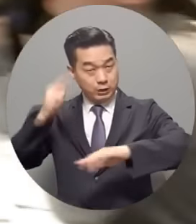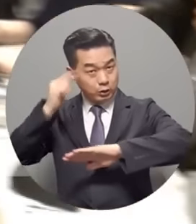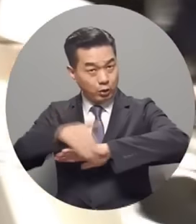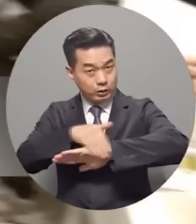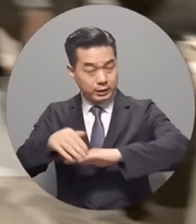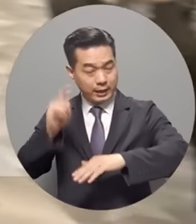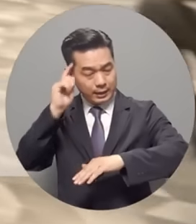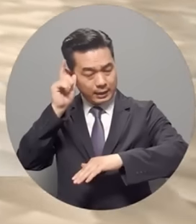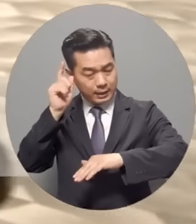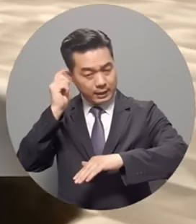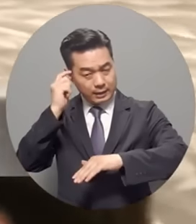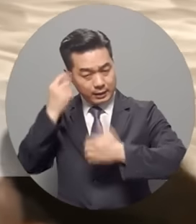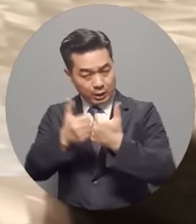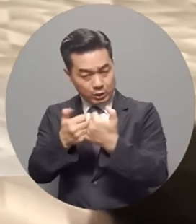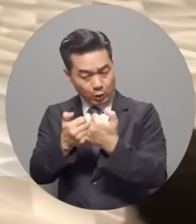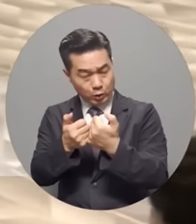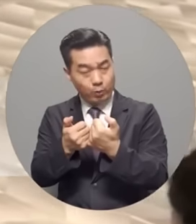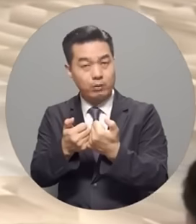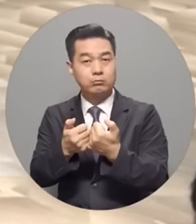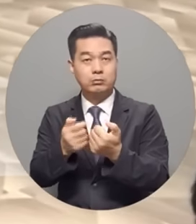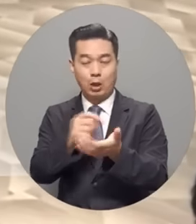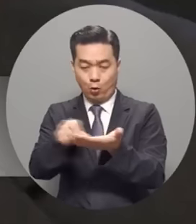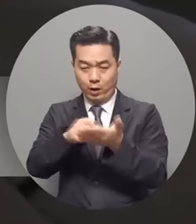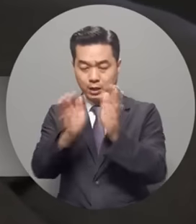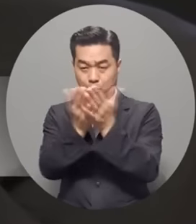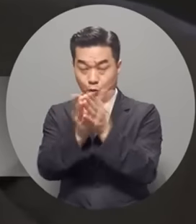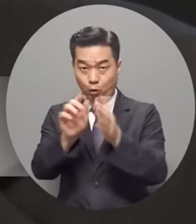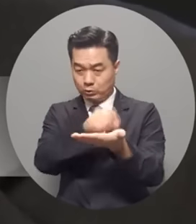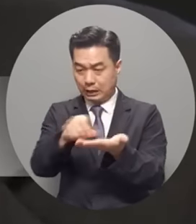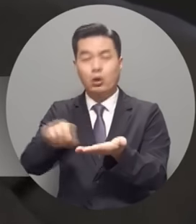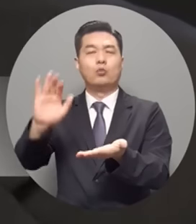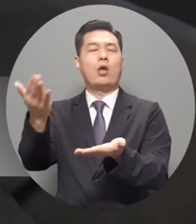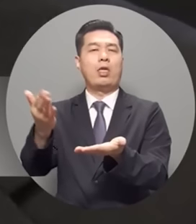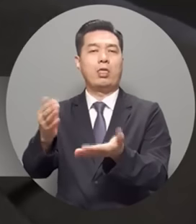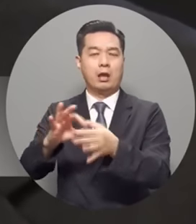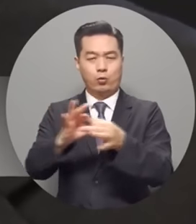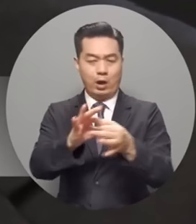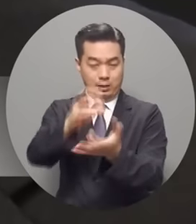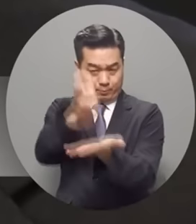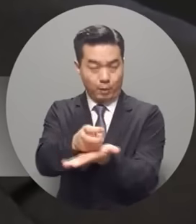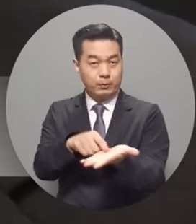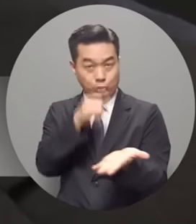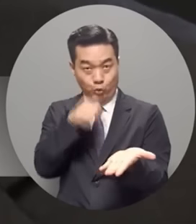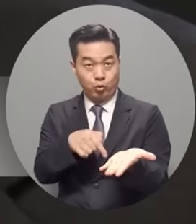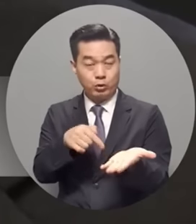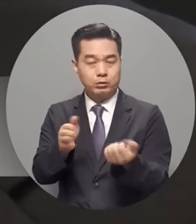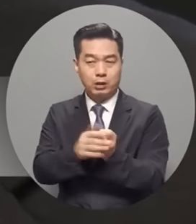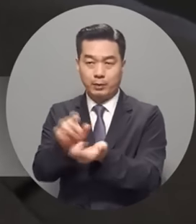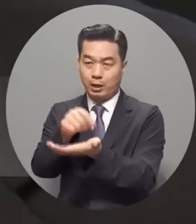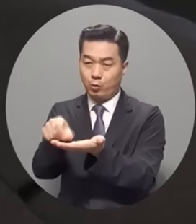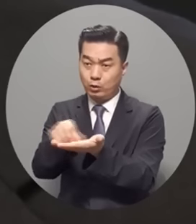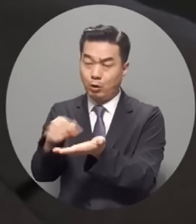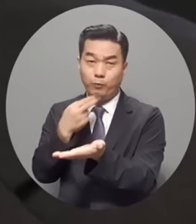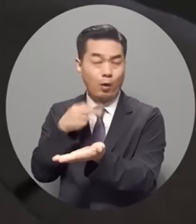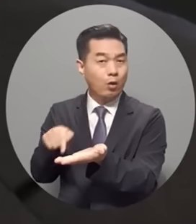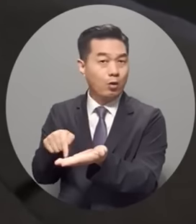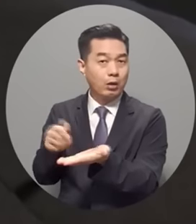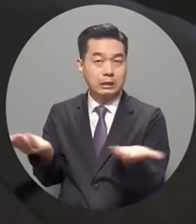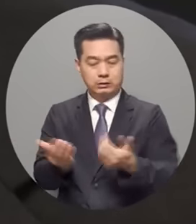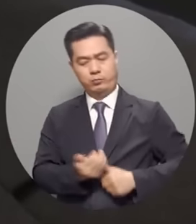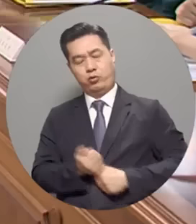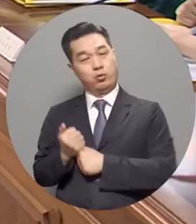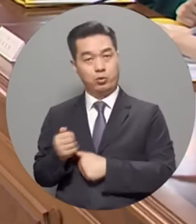회의는 회의록을 작성해야 한다고 관련법 시행령에 명시기일 작성하지 않은 것은 직무 6이라는